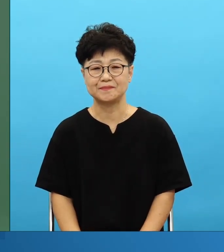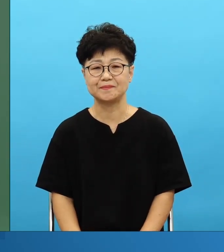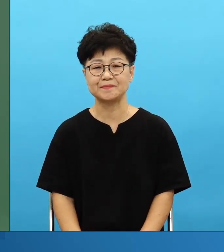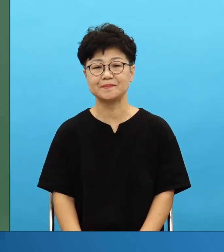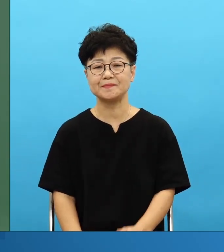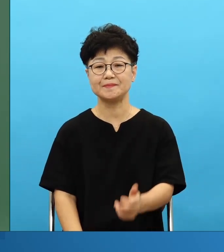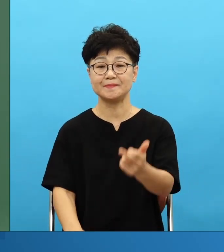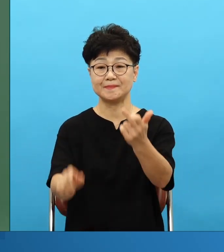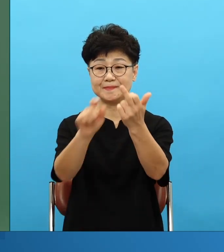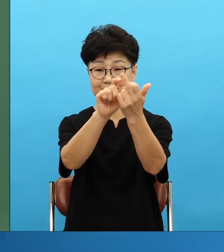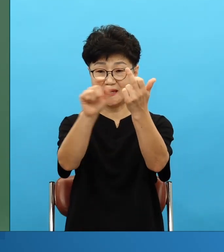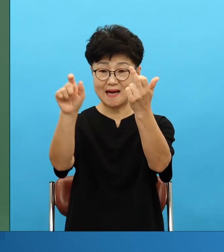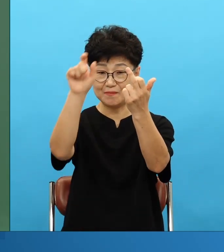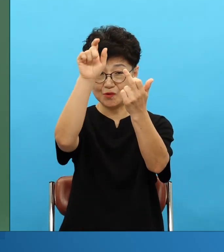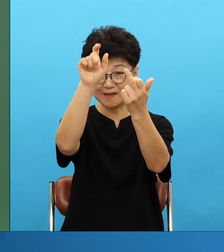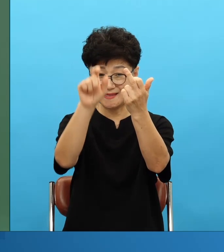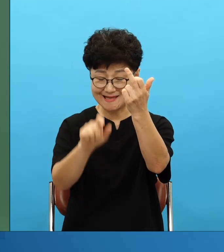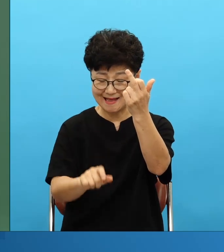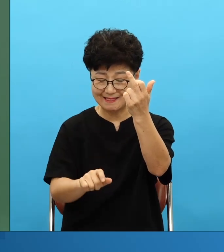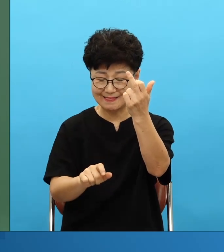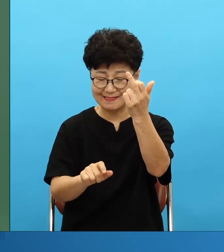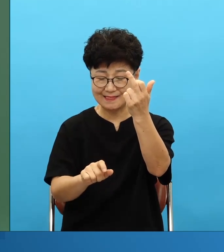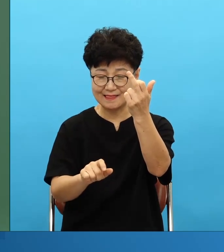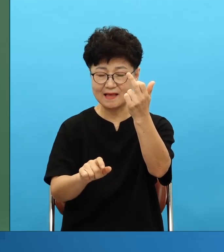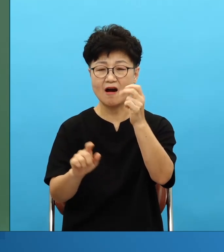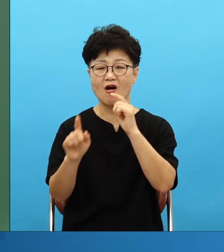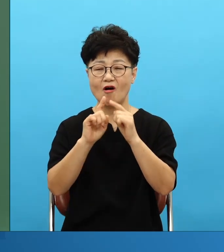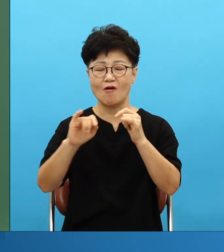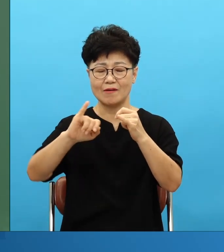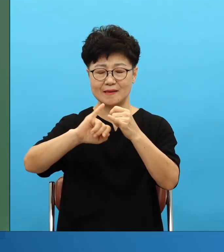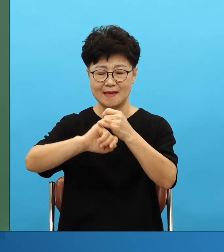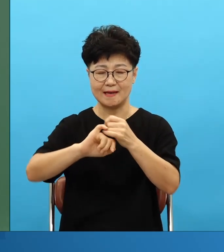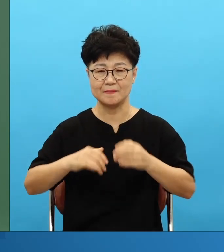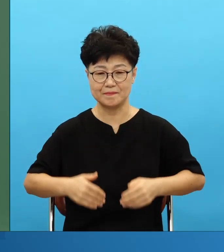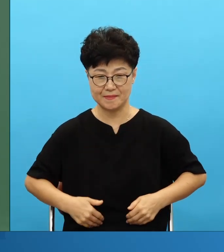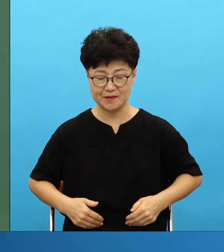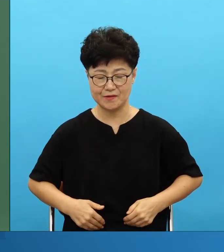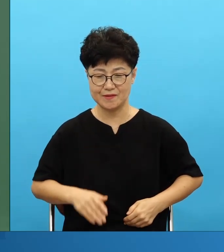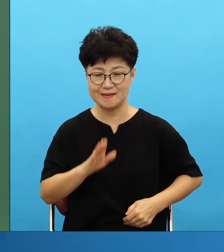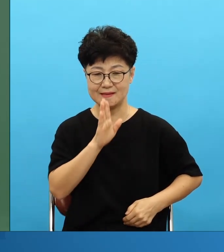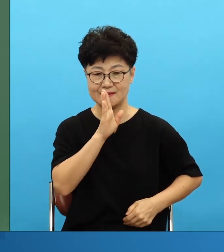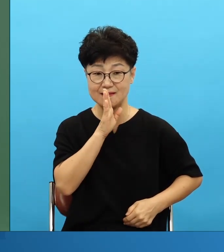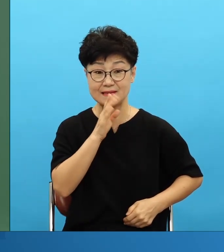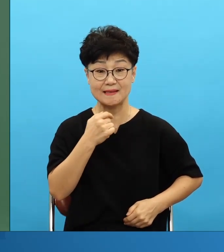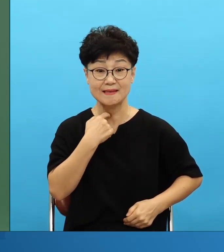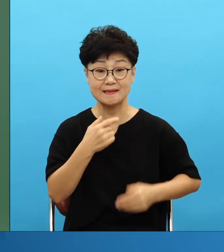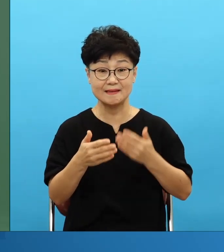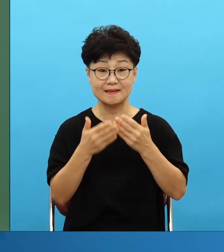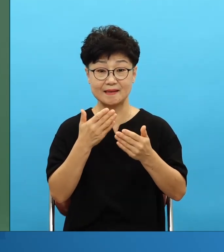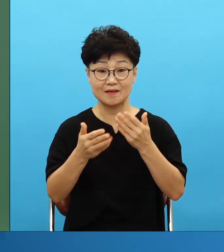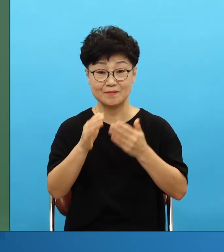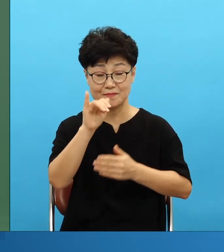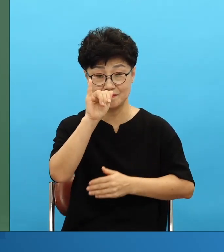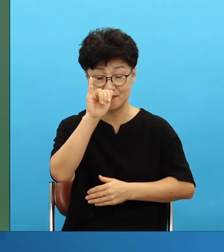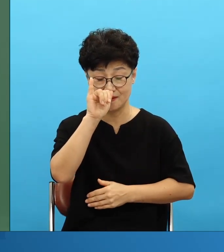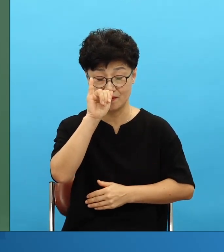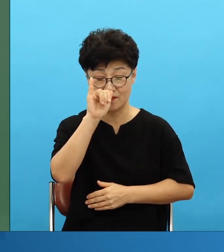갈보리산 언약이요. It's the covenant of Calvary. 실제로 체험되어 버리면